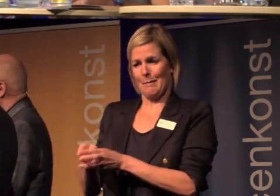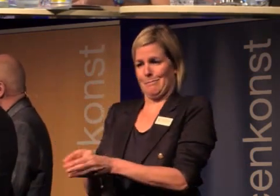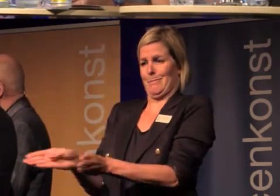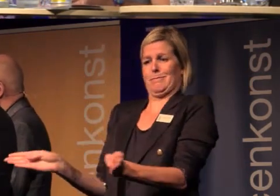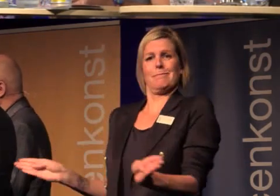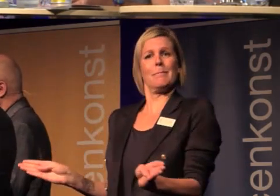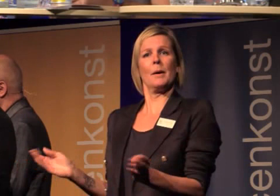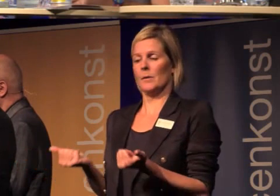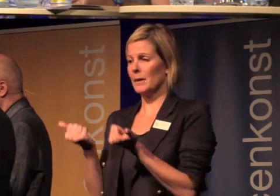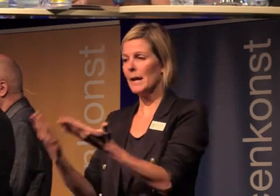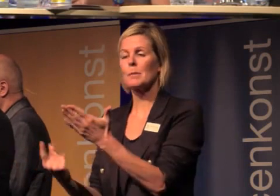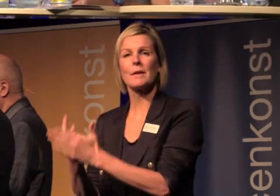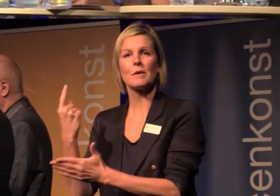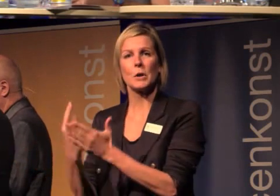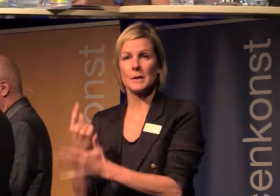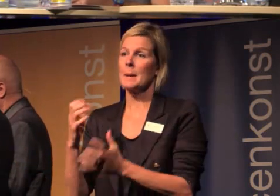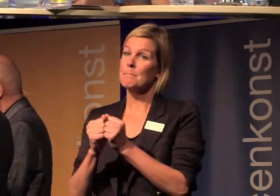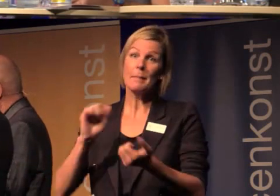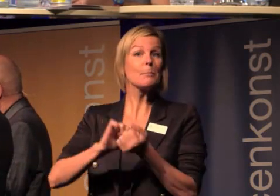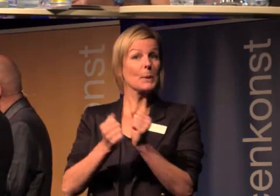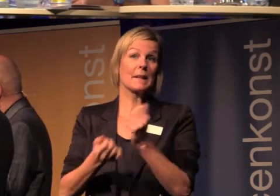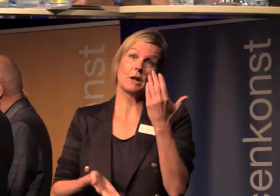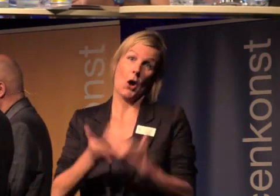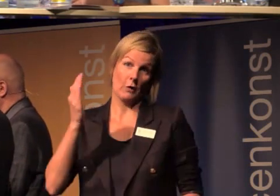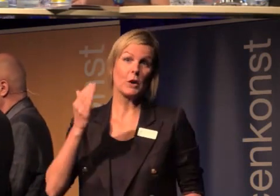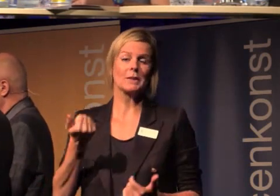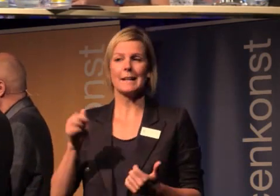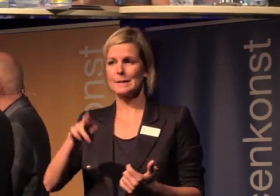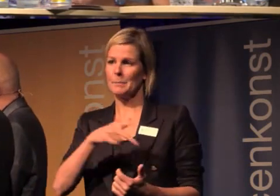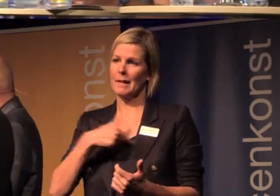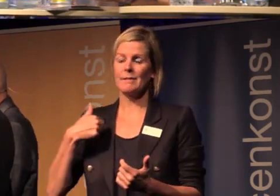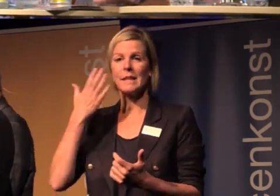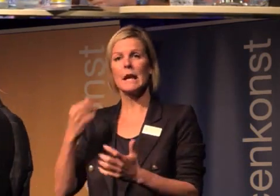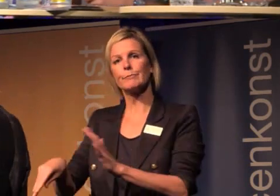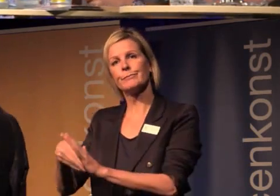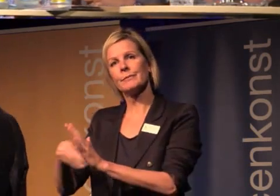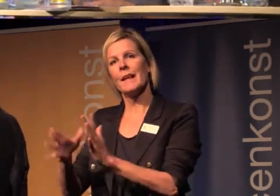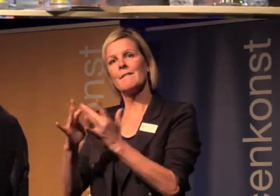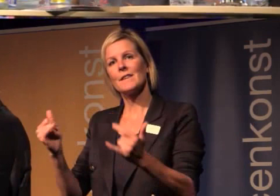förutsättningar. Men politiken spelar en roll, och till exempel att kunna ge stöd till de fria teatergrupperna.